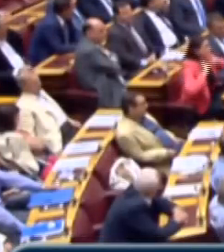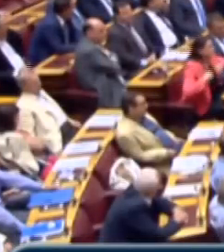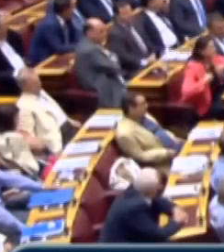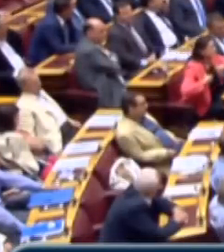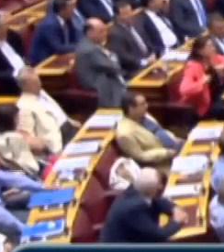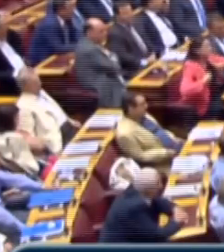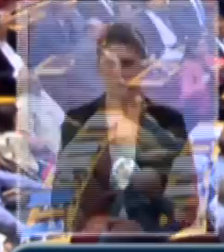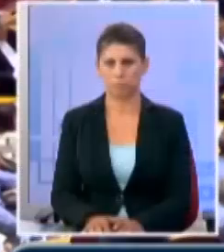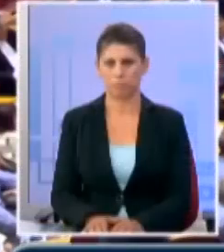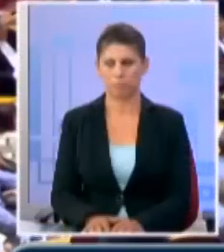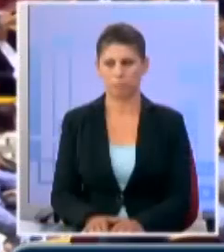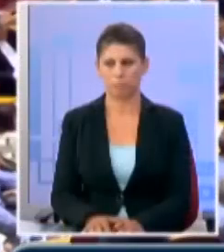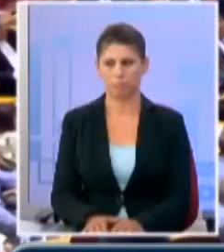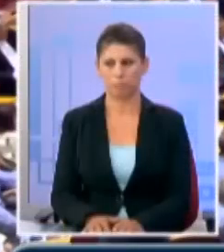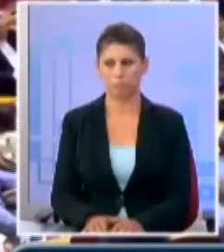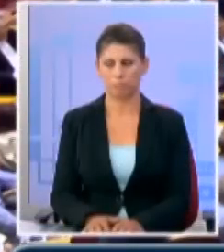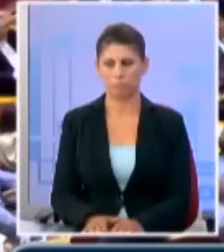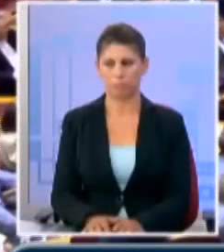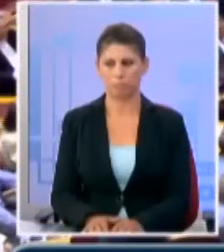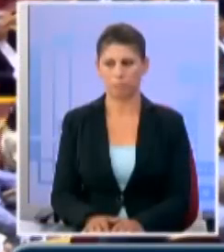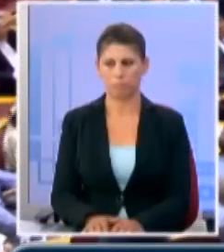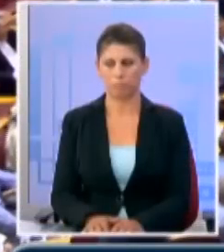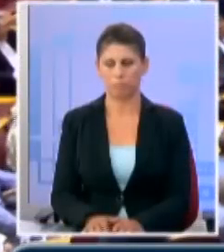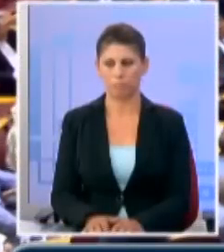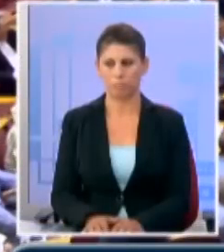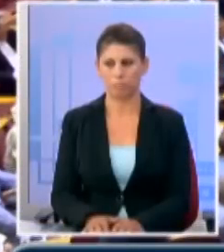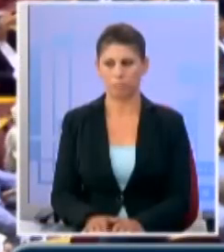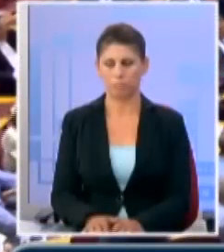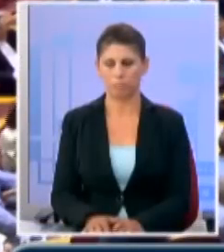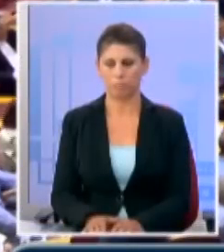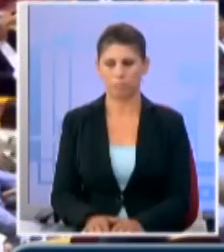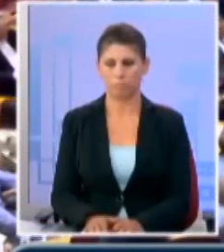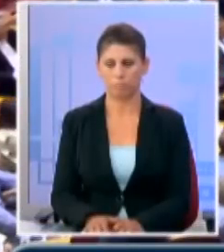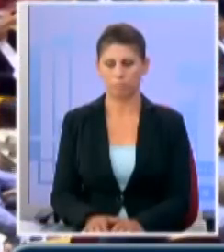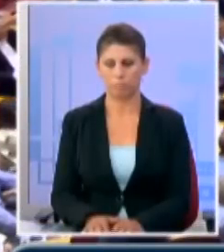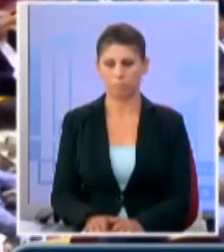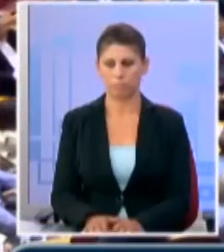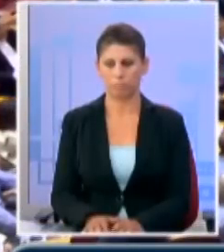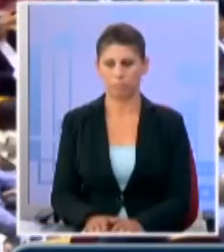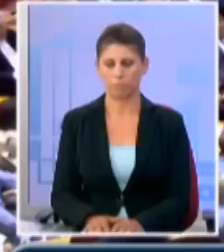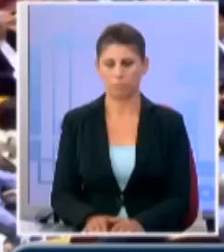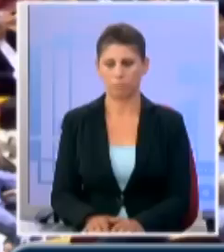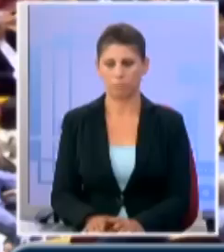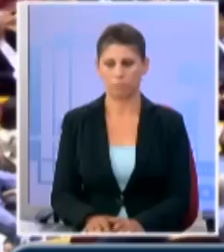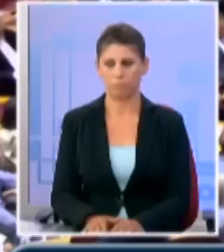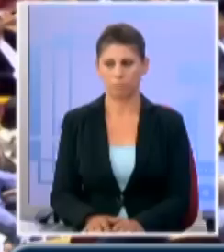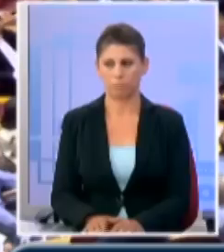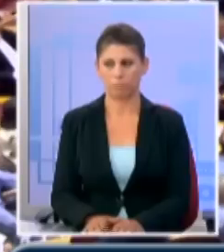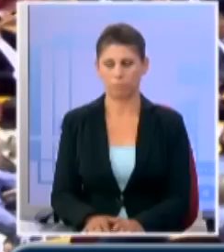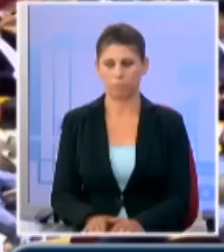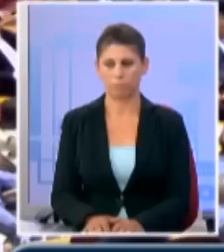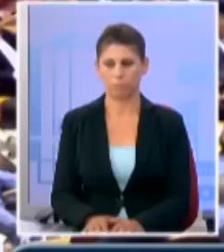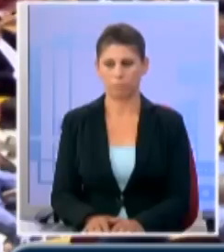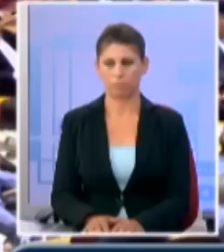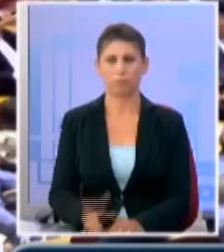Κύριε Φίλη. Πήγαινε στη Μέρκελ στα 4. Δεν μπορεί. Κύριε, ποιος το είπε αυτό? Κυρία Πρόεδρε, δεν κύριε. Σας